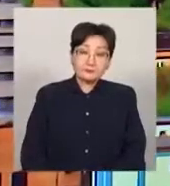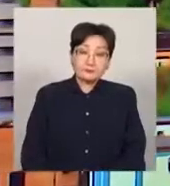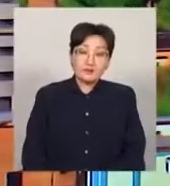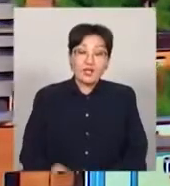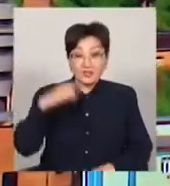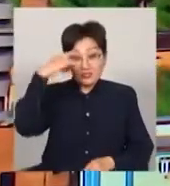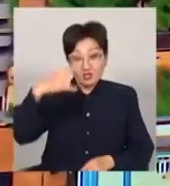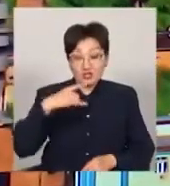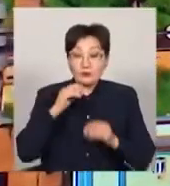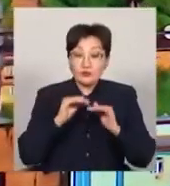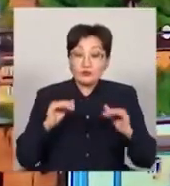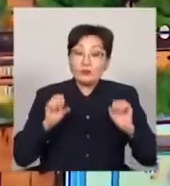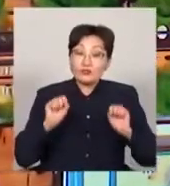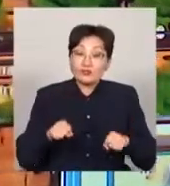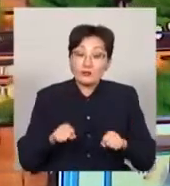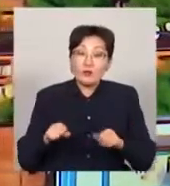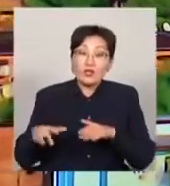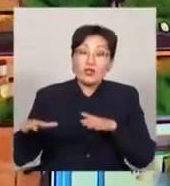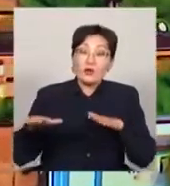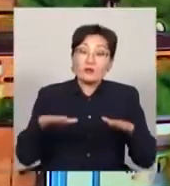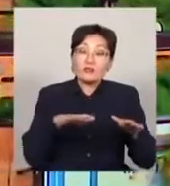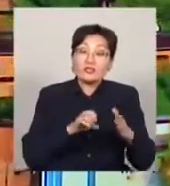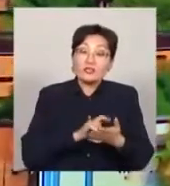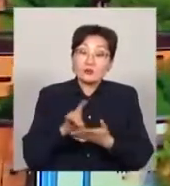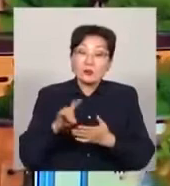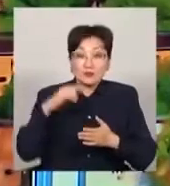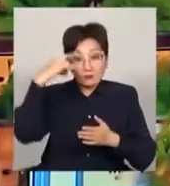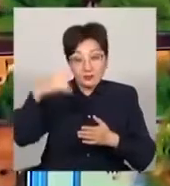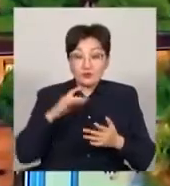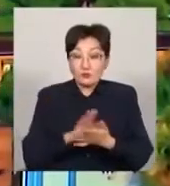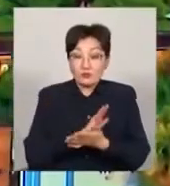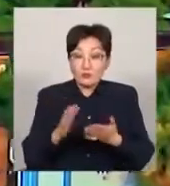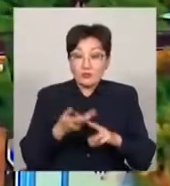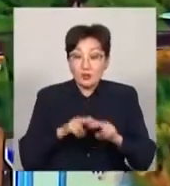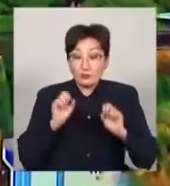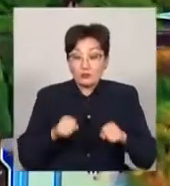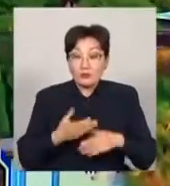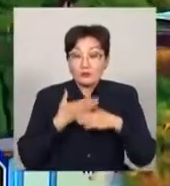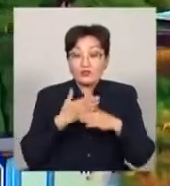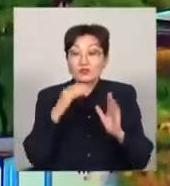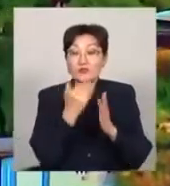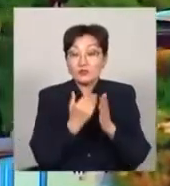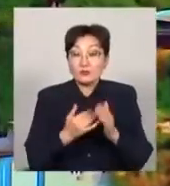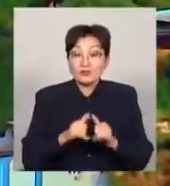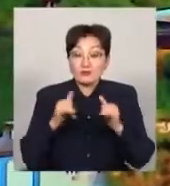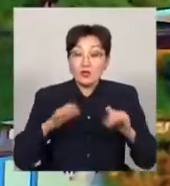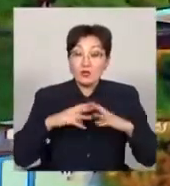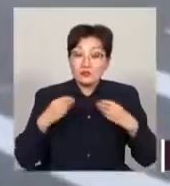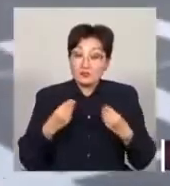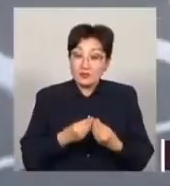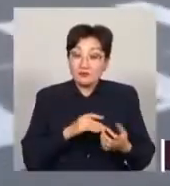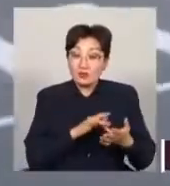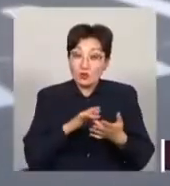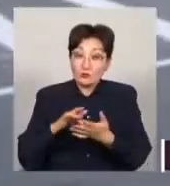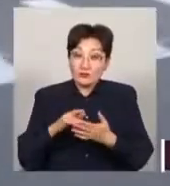казахстанские дети смогут летать по стране бесплатно это стало возможным благодаря программе для развития семейного туризма